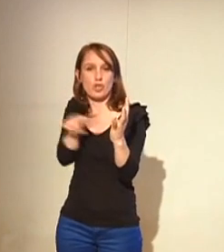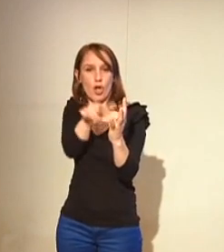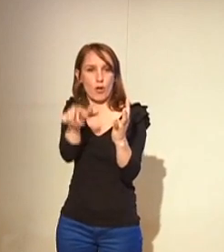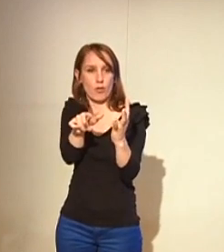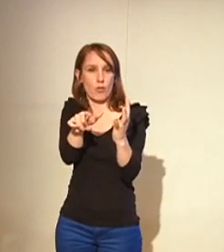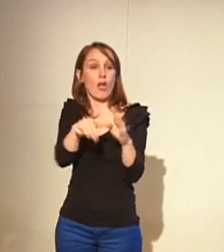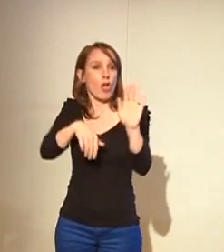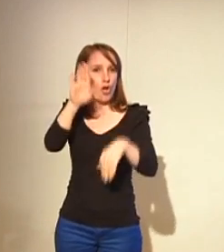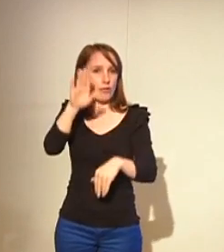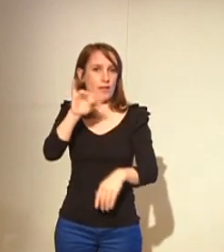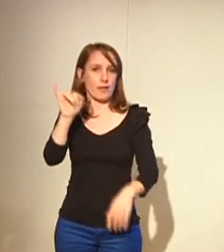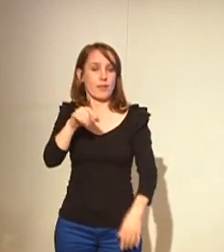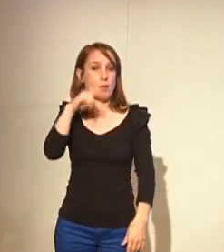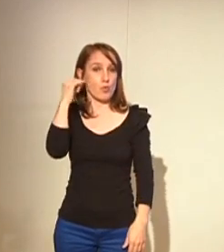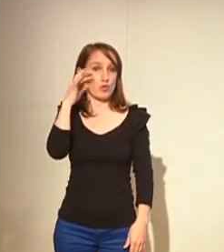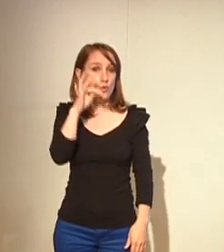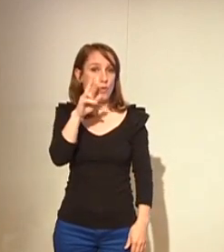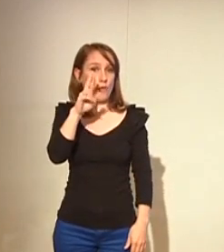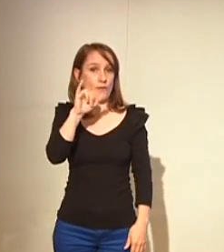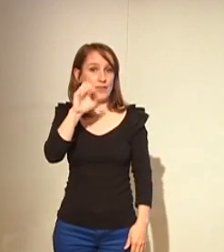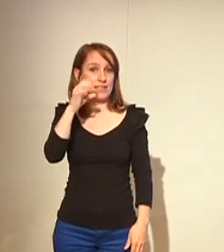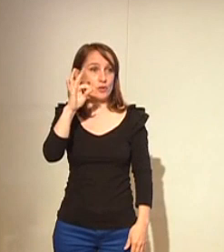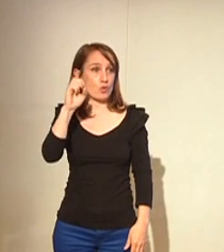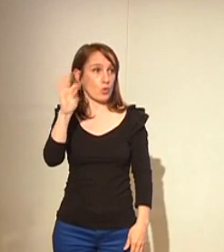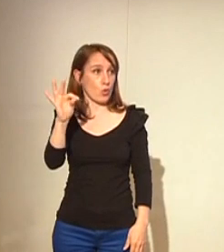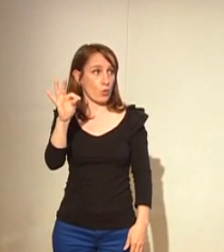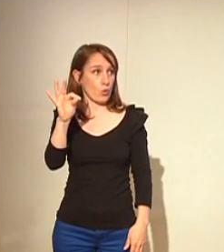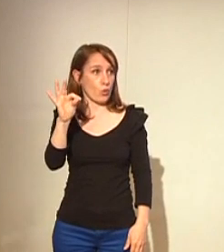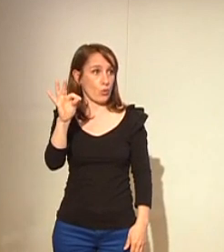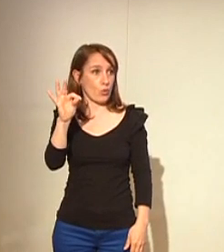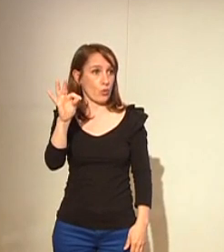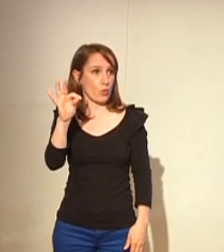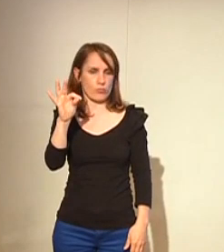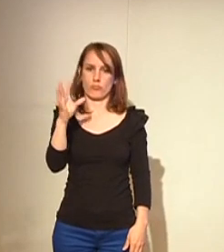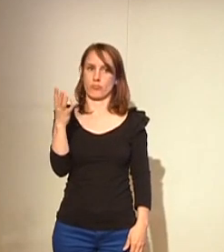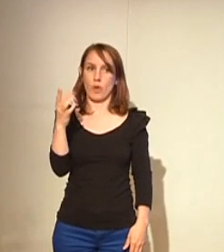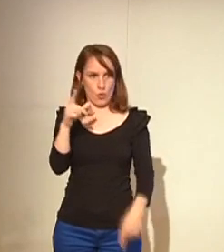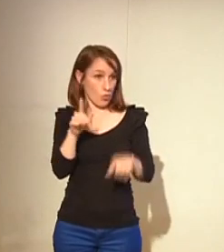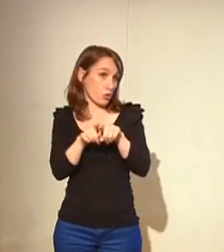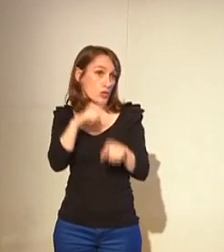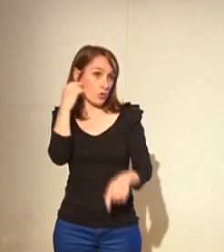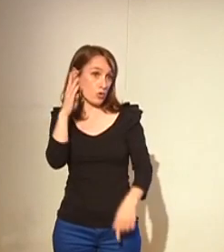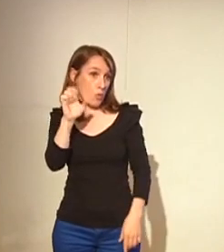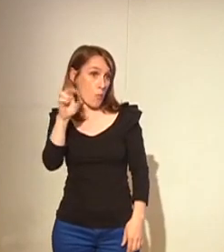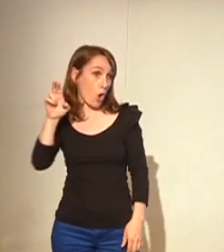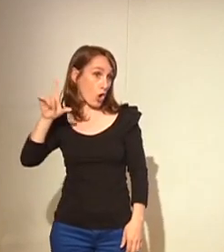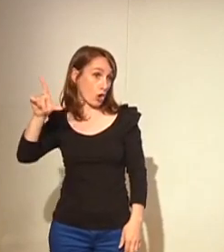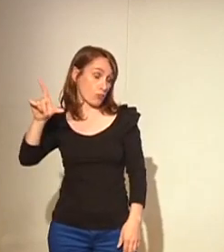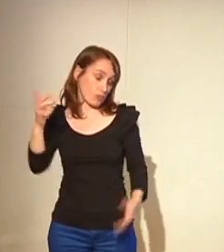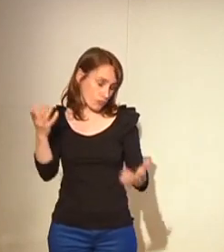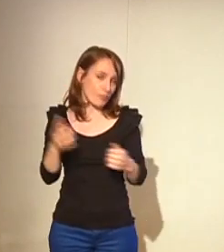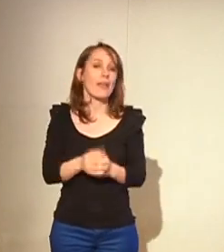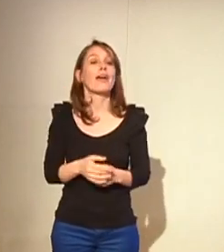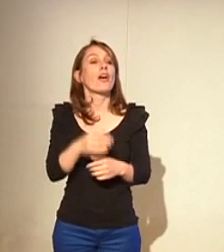candidat monsieur fristau qui est Monsieur BR aussi j'imagine qui